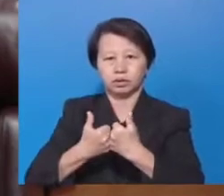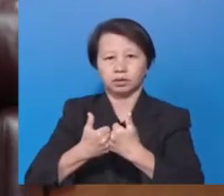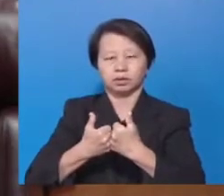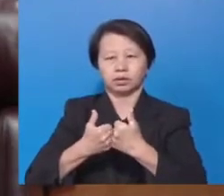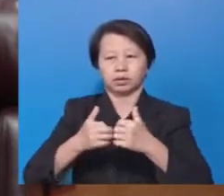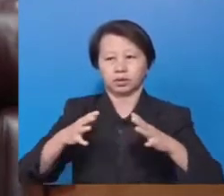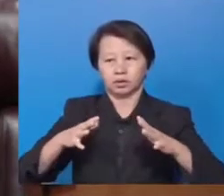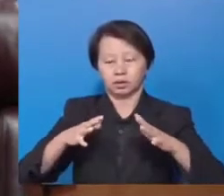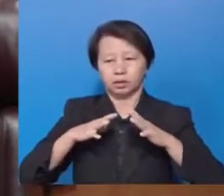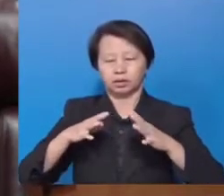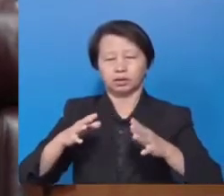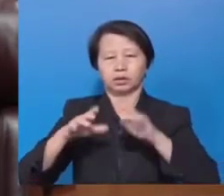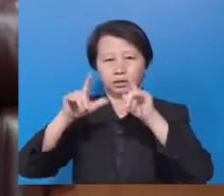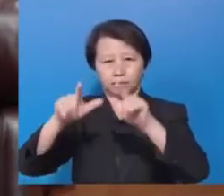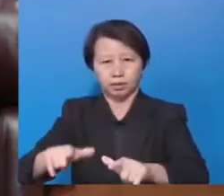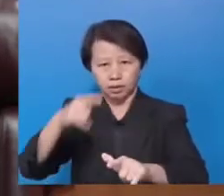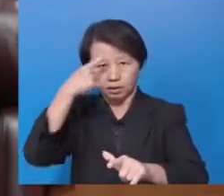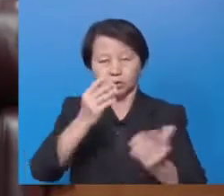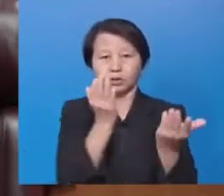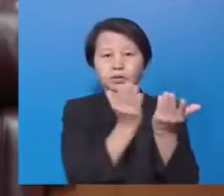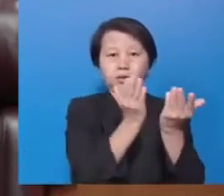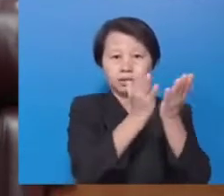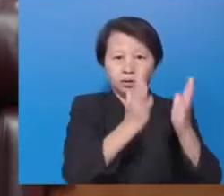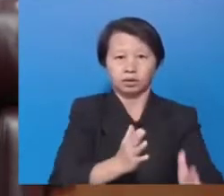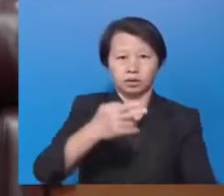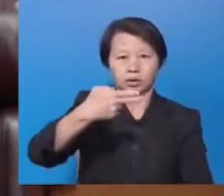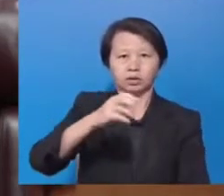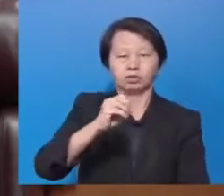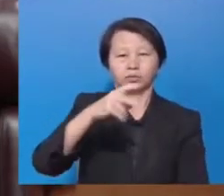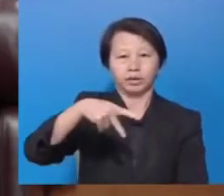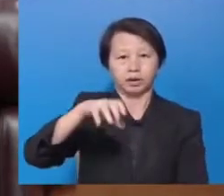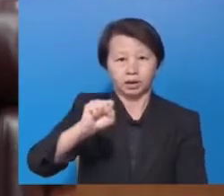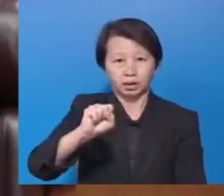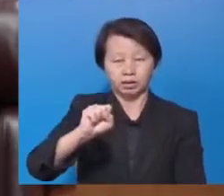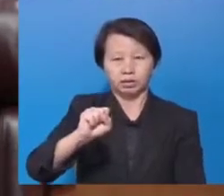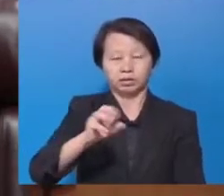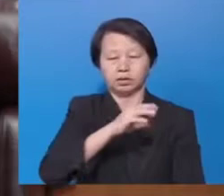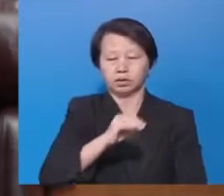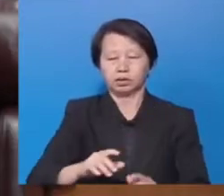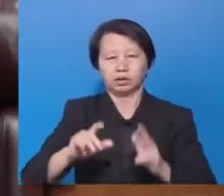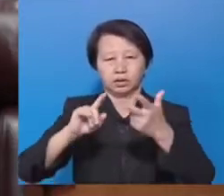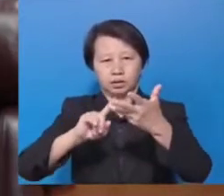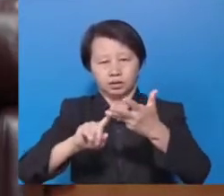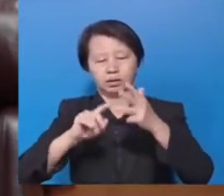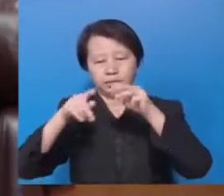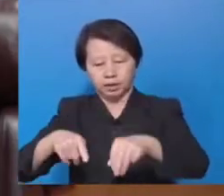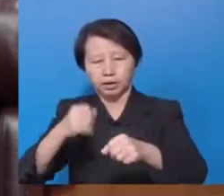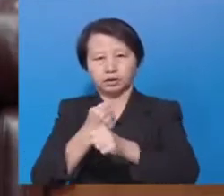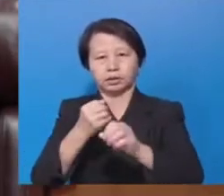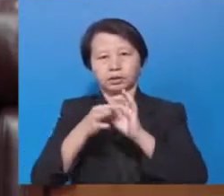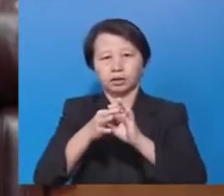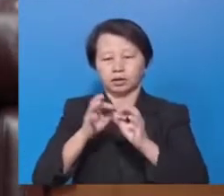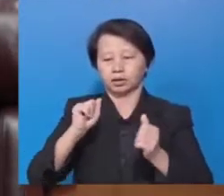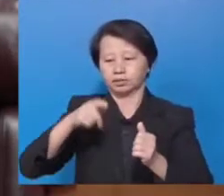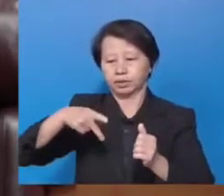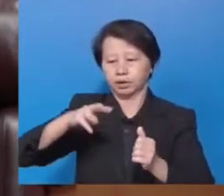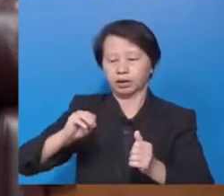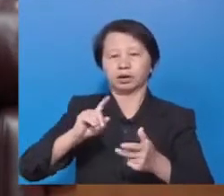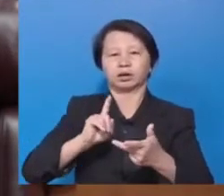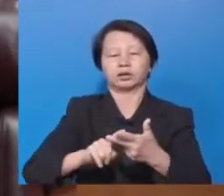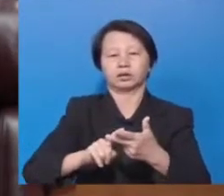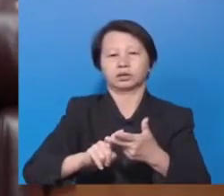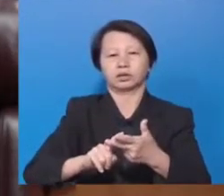holiday Prisma placement for students in shops dengan izin penempatan dengan kerjasama eps